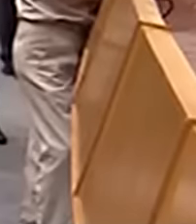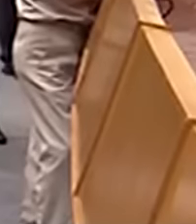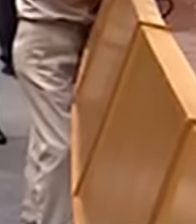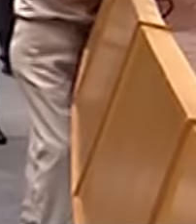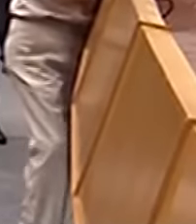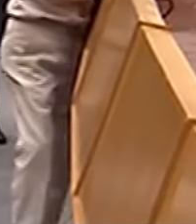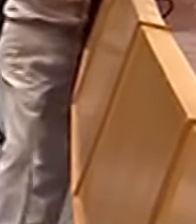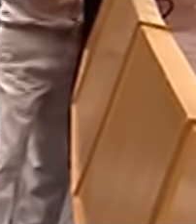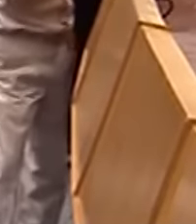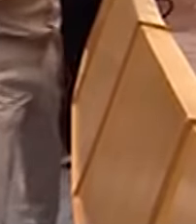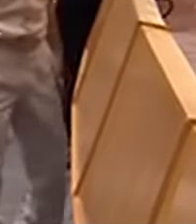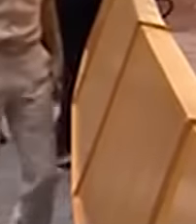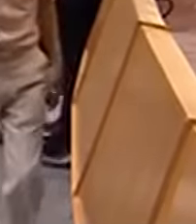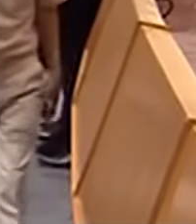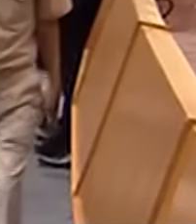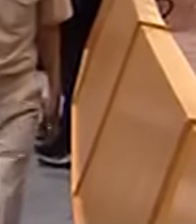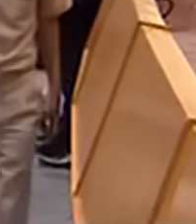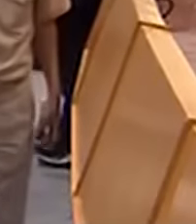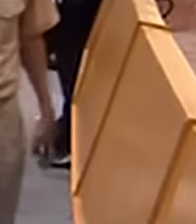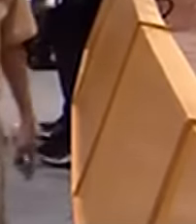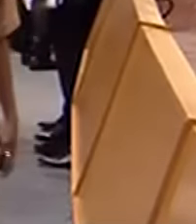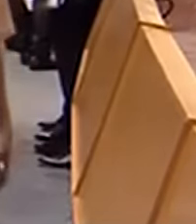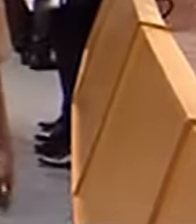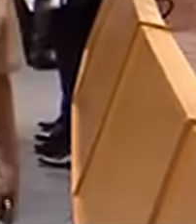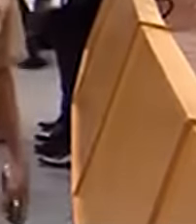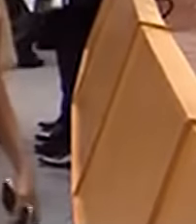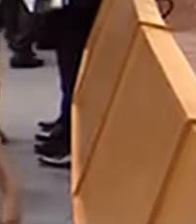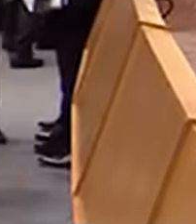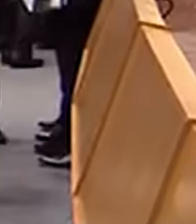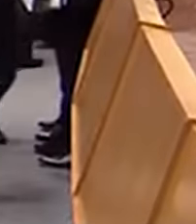การทำนุบำรุงศาสนาศิลปะและวัฒนธรรมการสร้างบทบาทของไทยใน